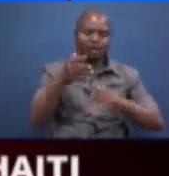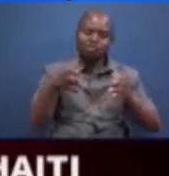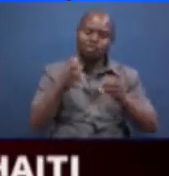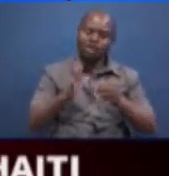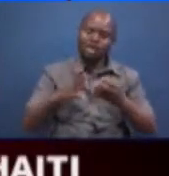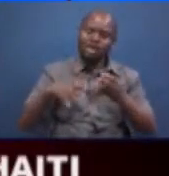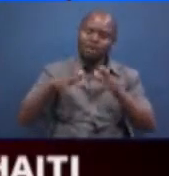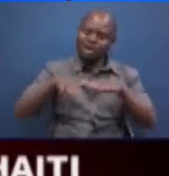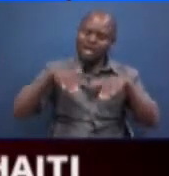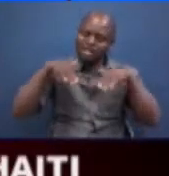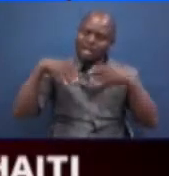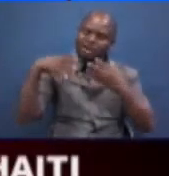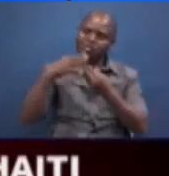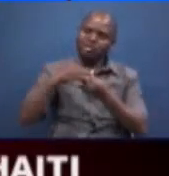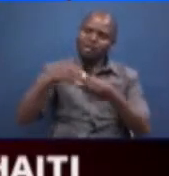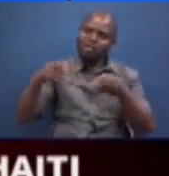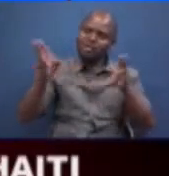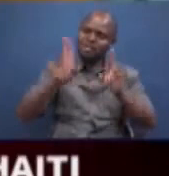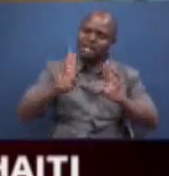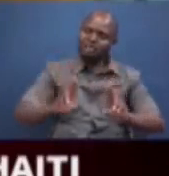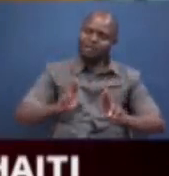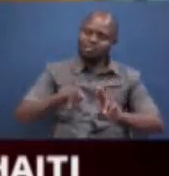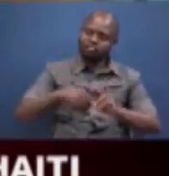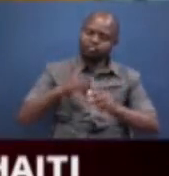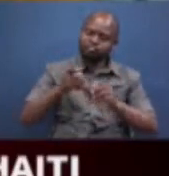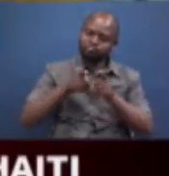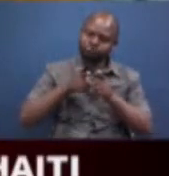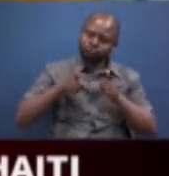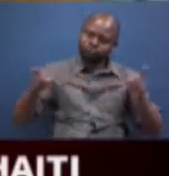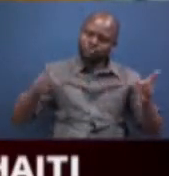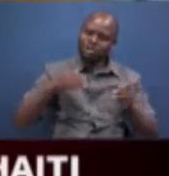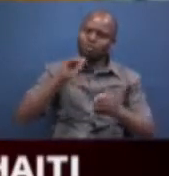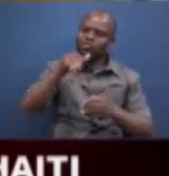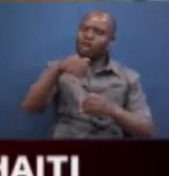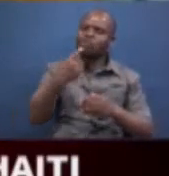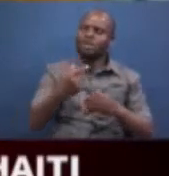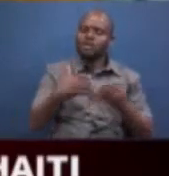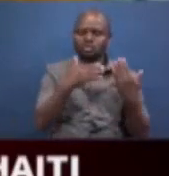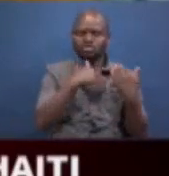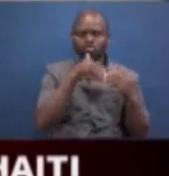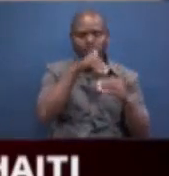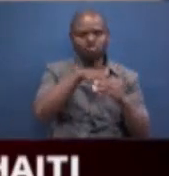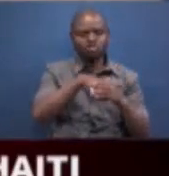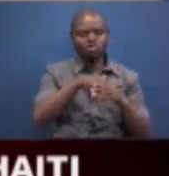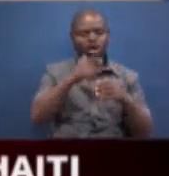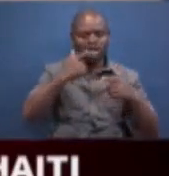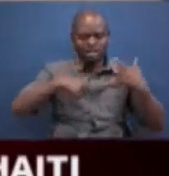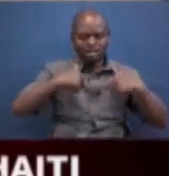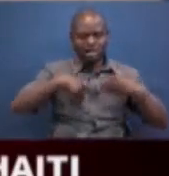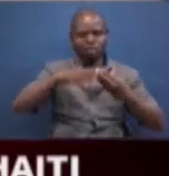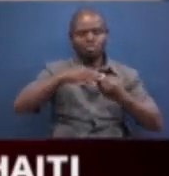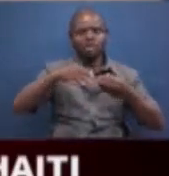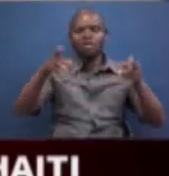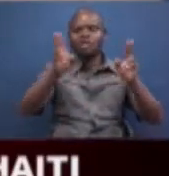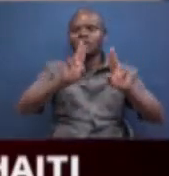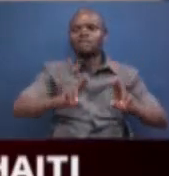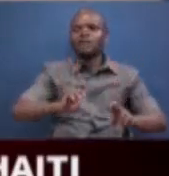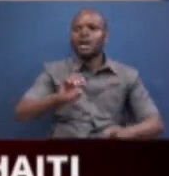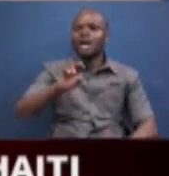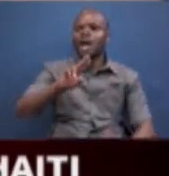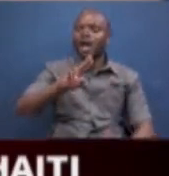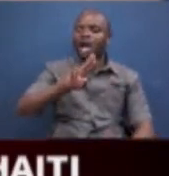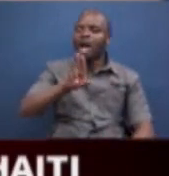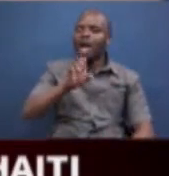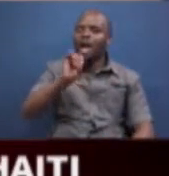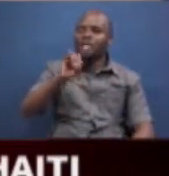baraza hilo la Umoja wa Mataifa lilipitisha azimio la kurefusha kwa mwaka mmoja jukumu la ujumbe wa kisiasa wa Umoja wa Mataifa nchini Haiti.